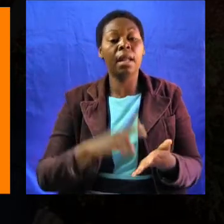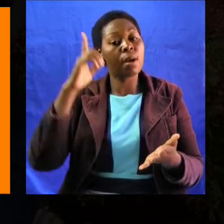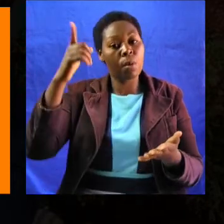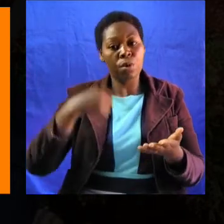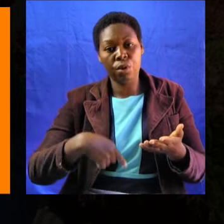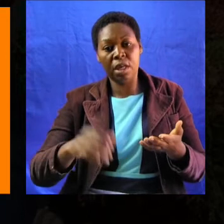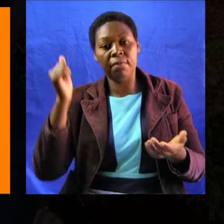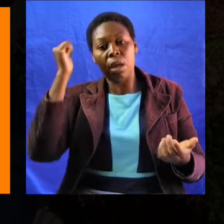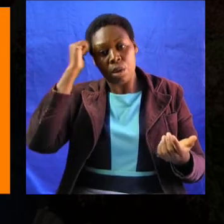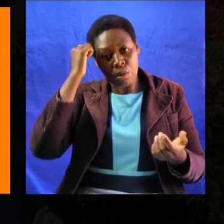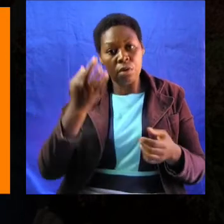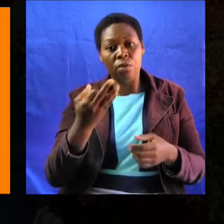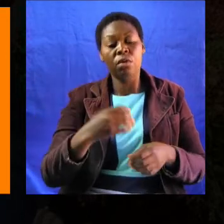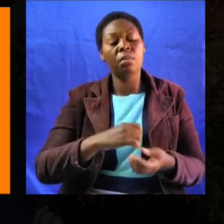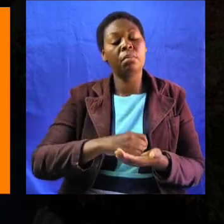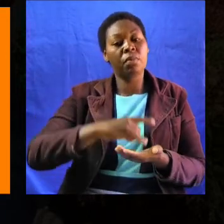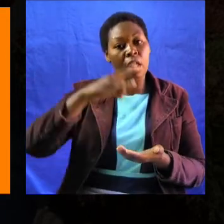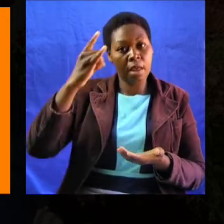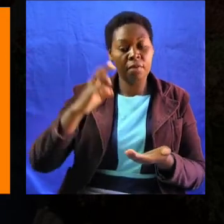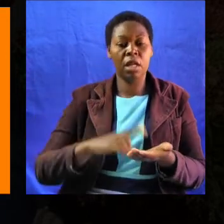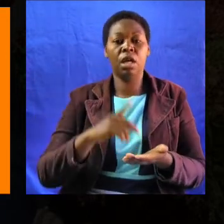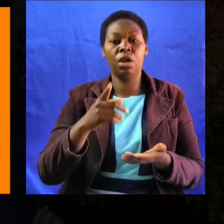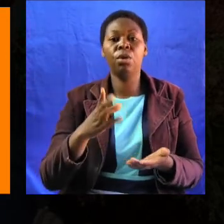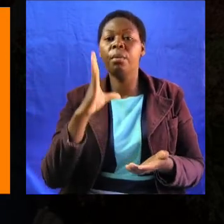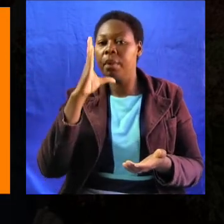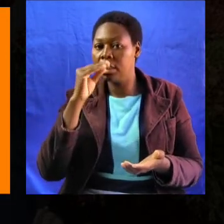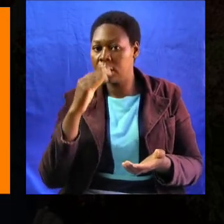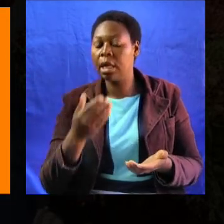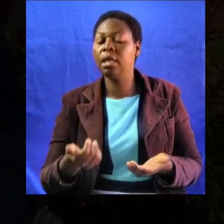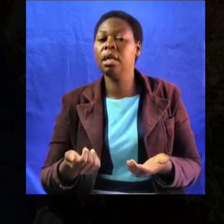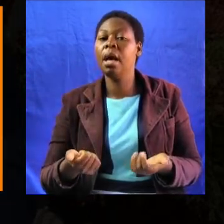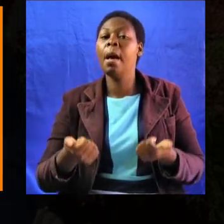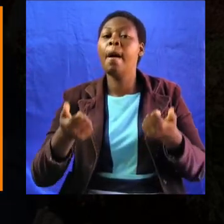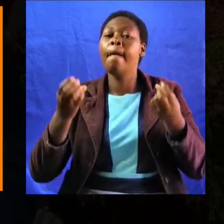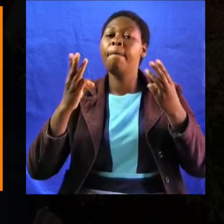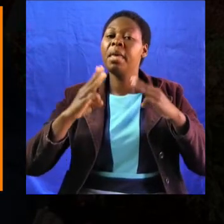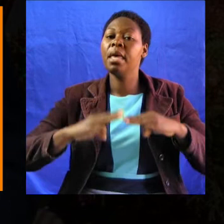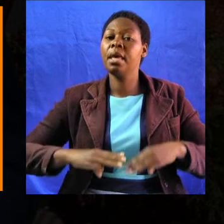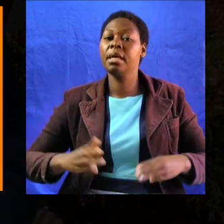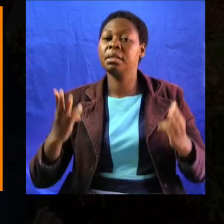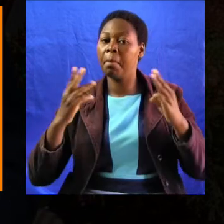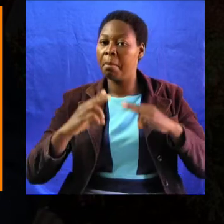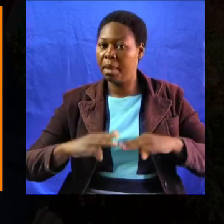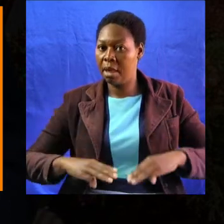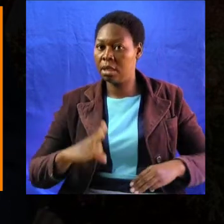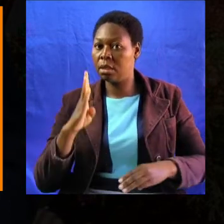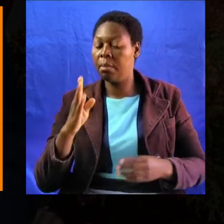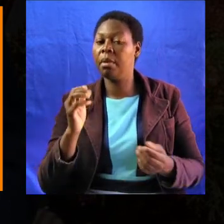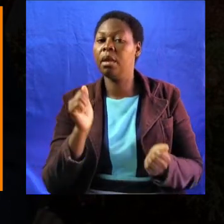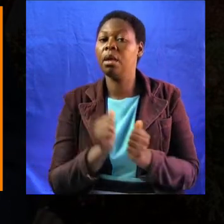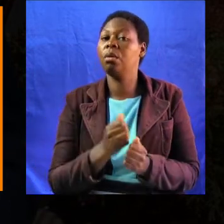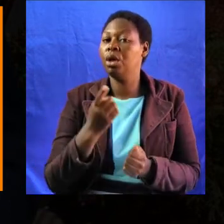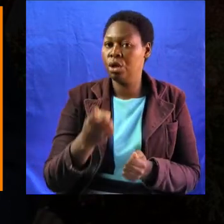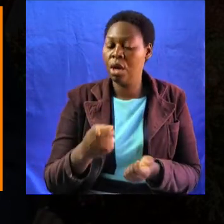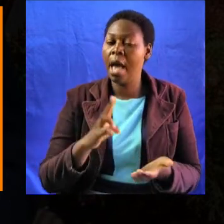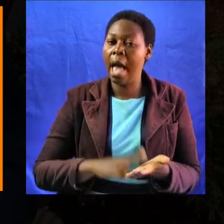rokumusoro achidanidzira achiti, nyasha, nyasha ngadzive kwariri. Zvino shoko raJehovha rakasvika zvekwandiri richiti,